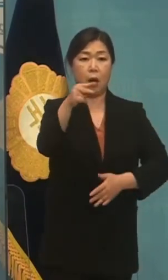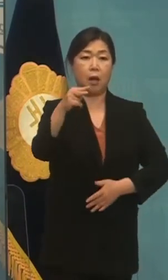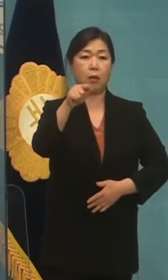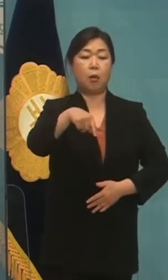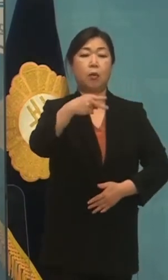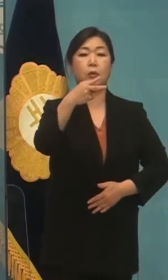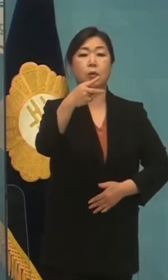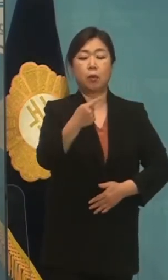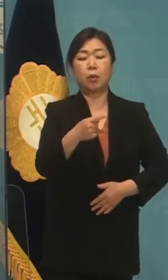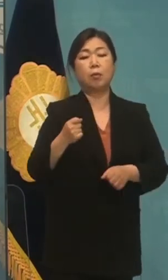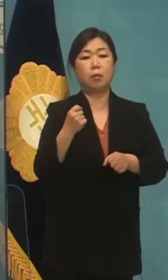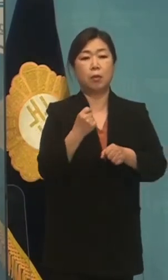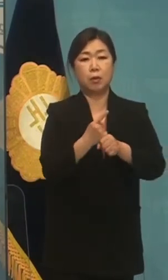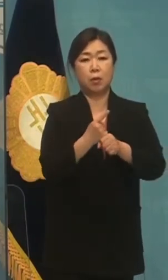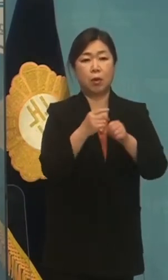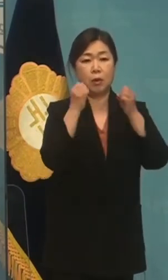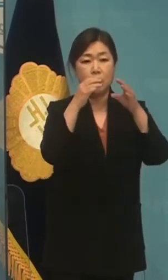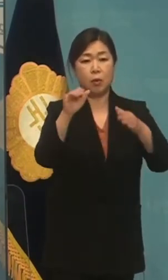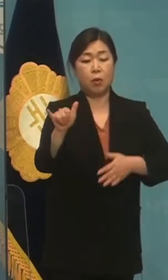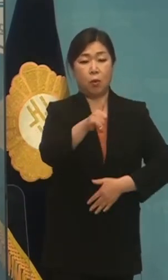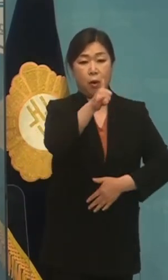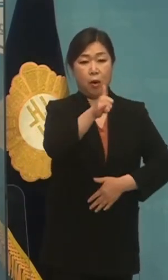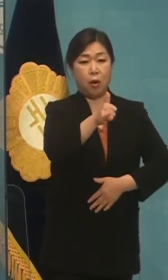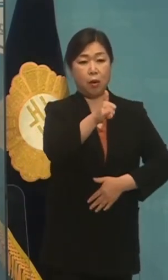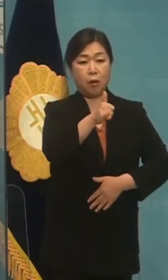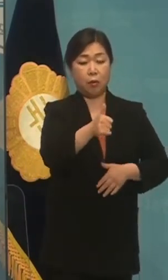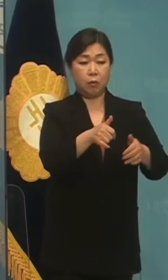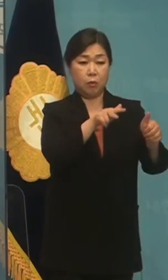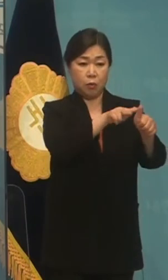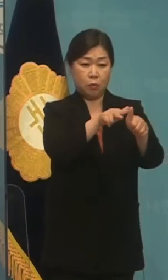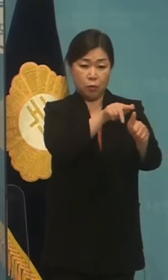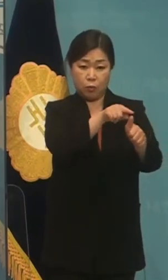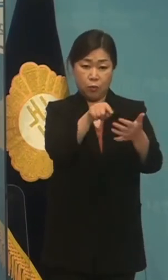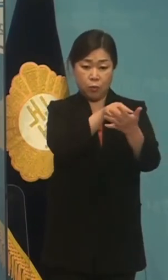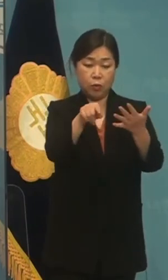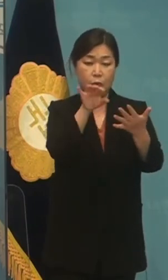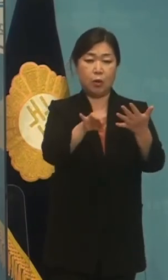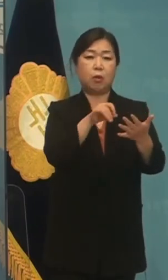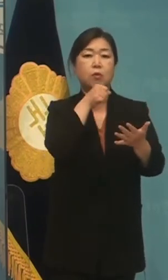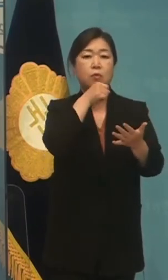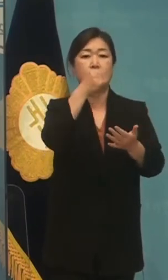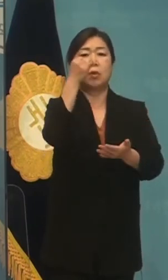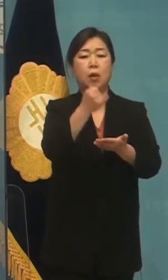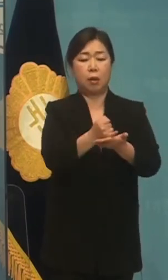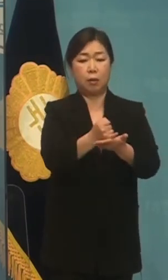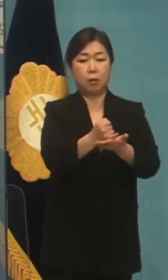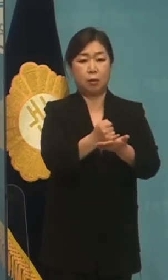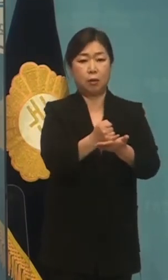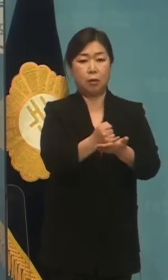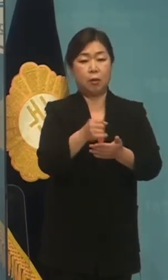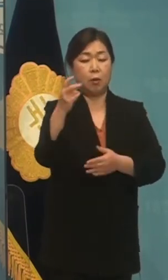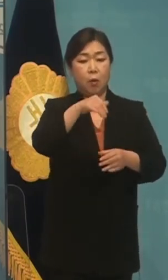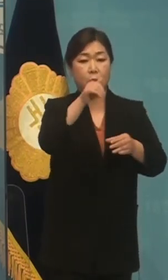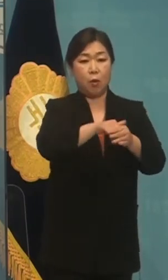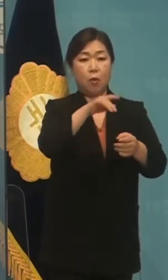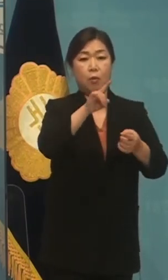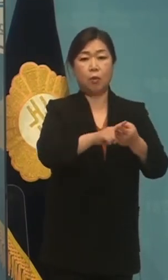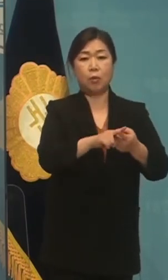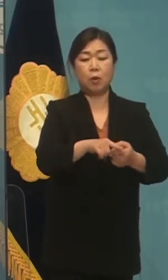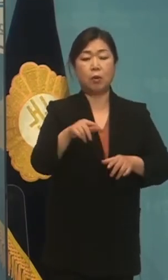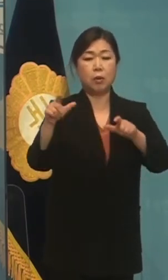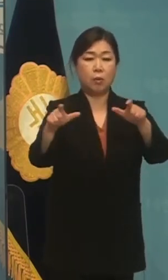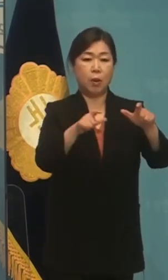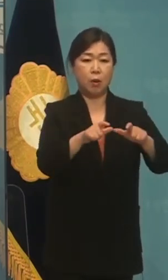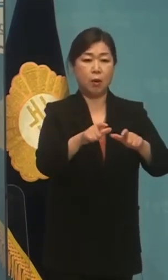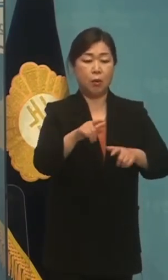이미 신공항 후보지 중 최하점을 받은 적이 있고 앞서 지어진 선거용 지방 공항들은 대개가